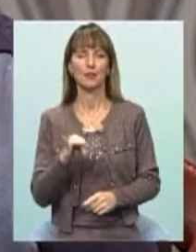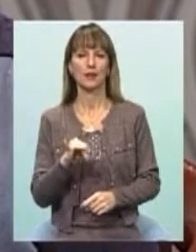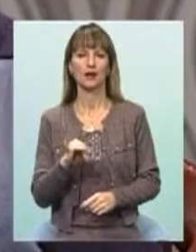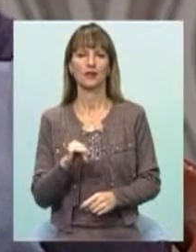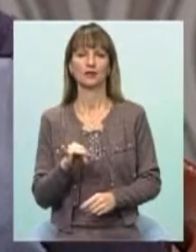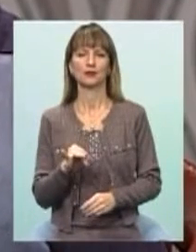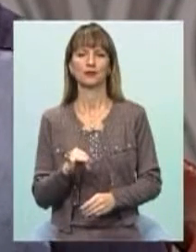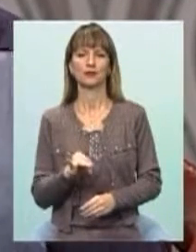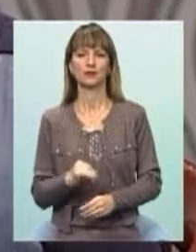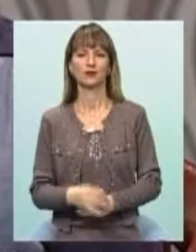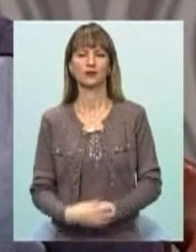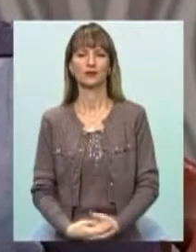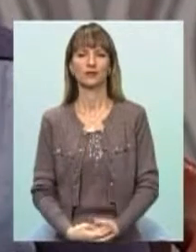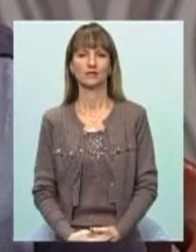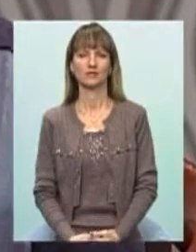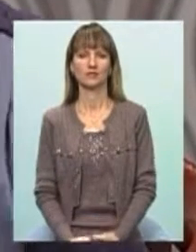за привидами?